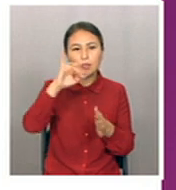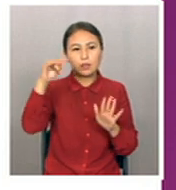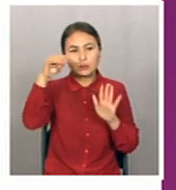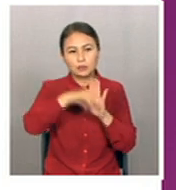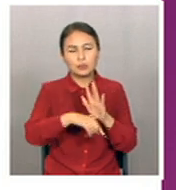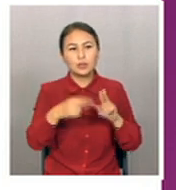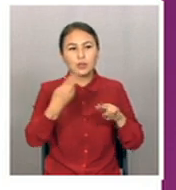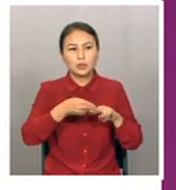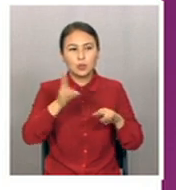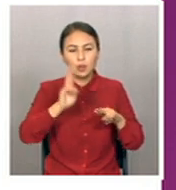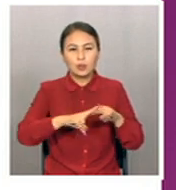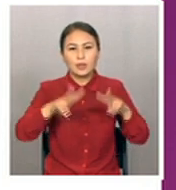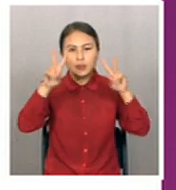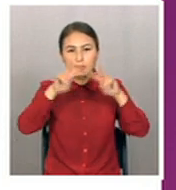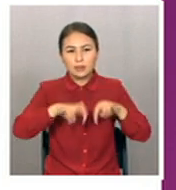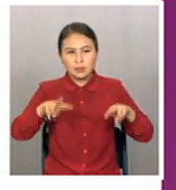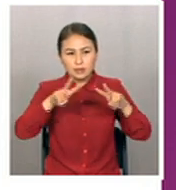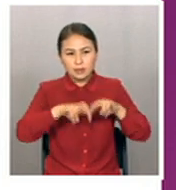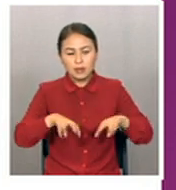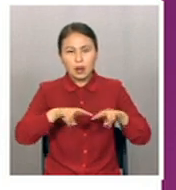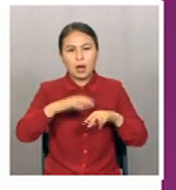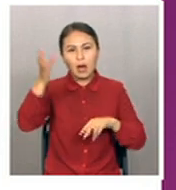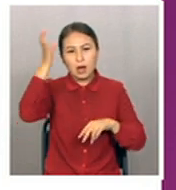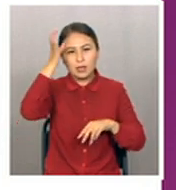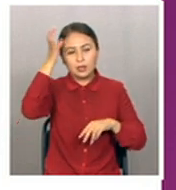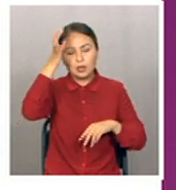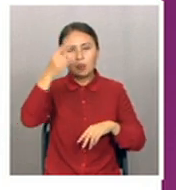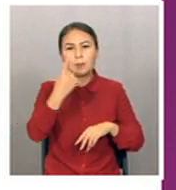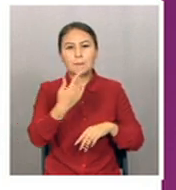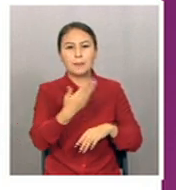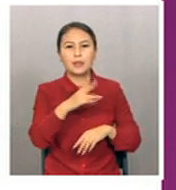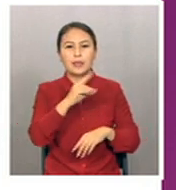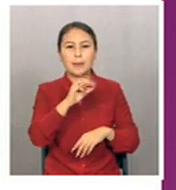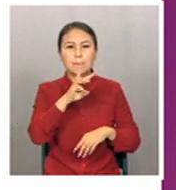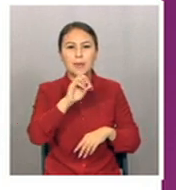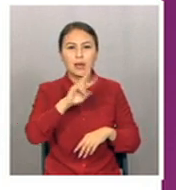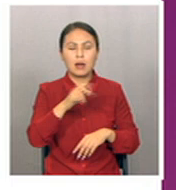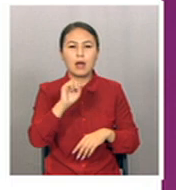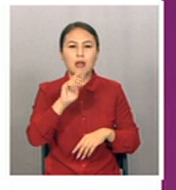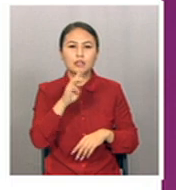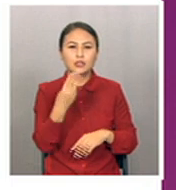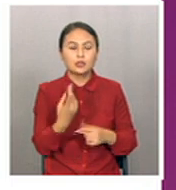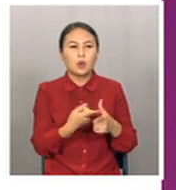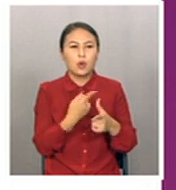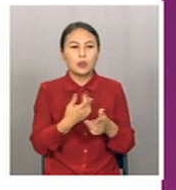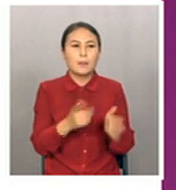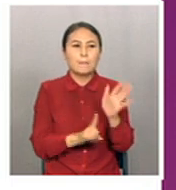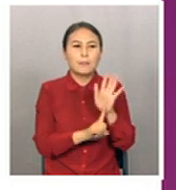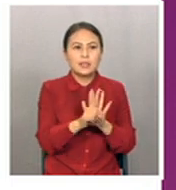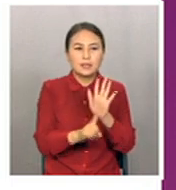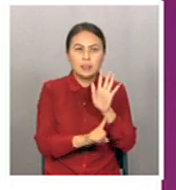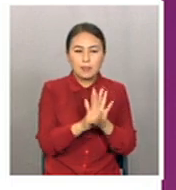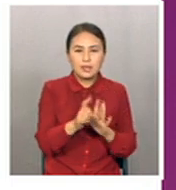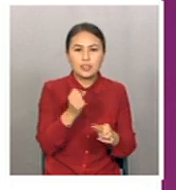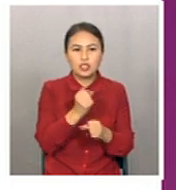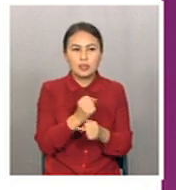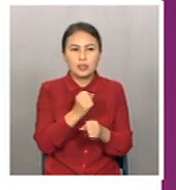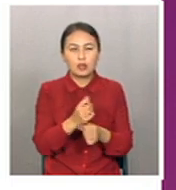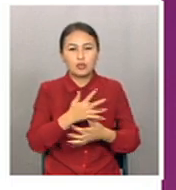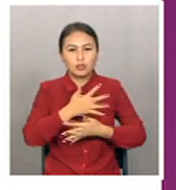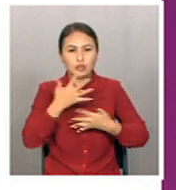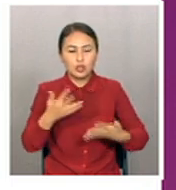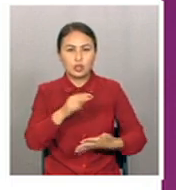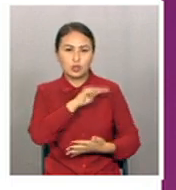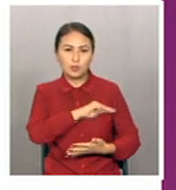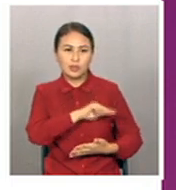жатқанын зерттеген археологтардың бірі Кемел Ақышев болды. Оның бастамасымен жасалған үлкен жұмыстардың